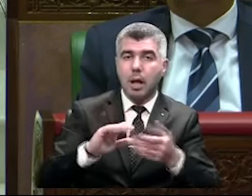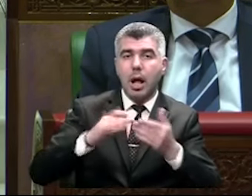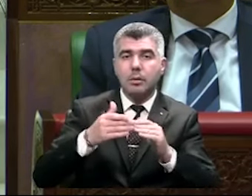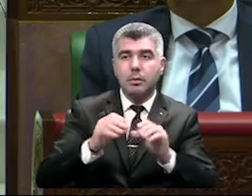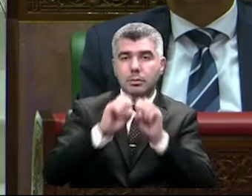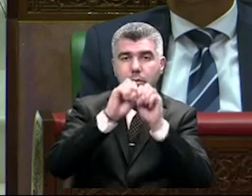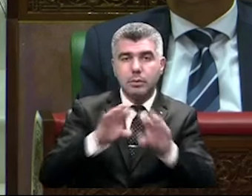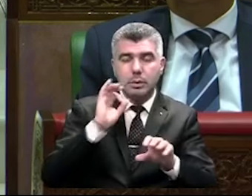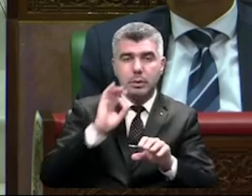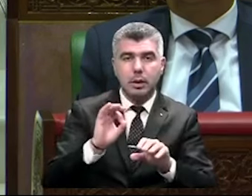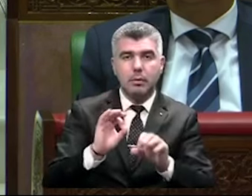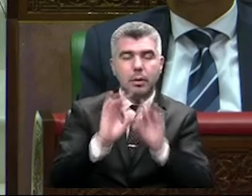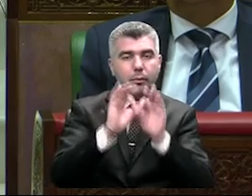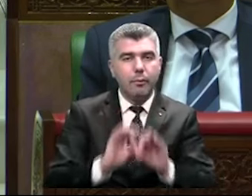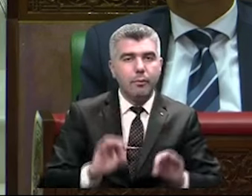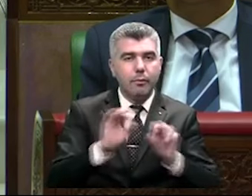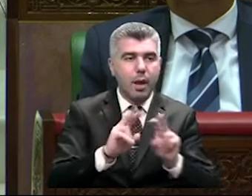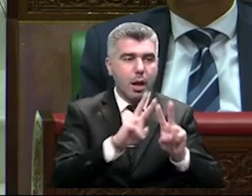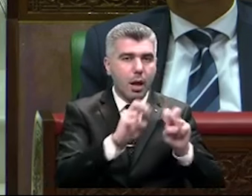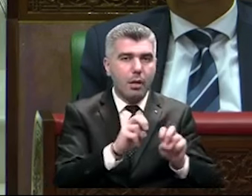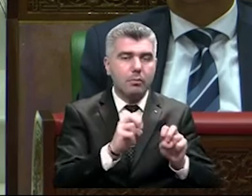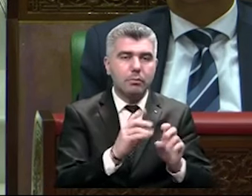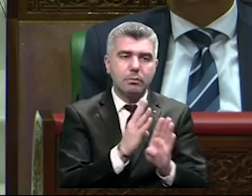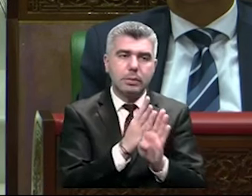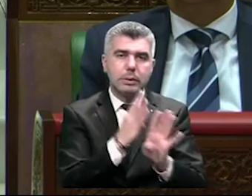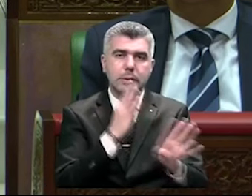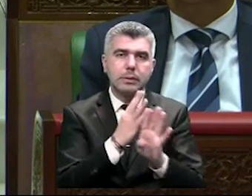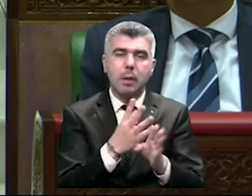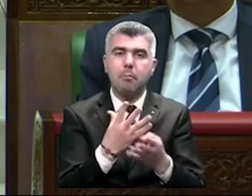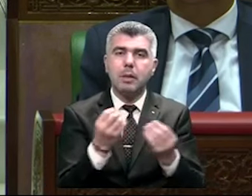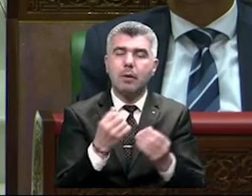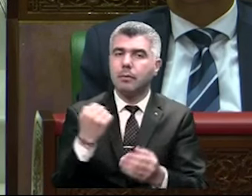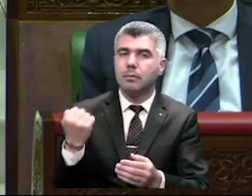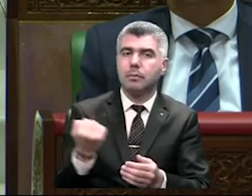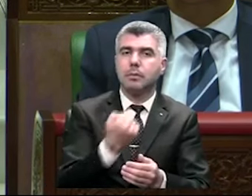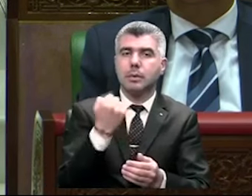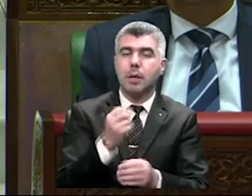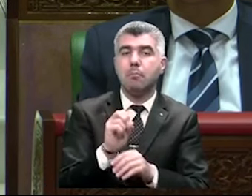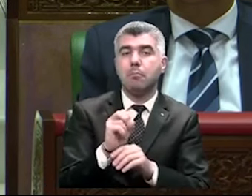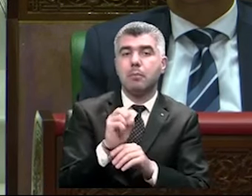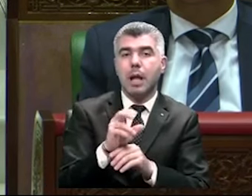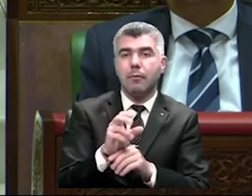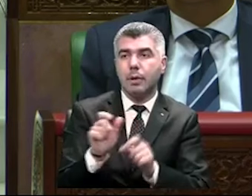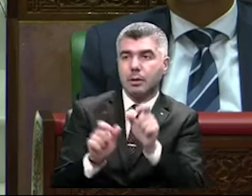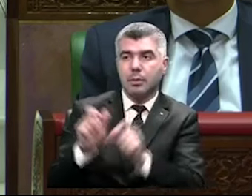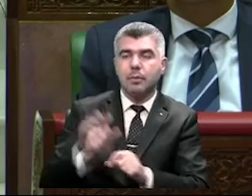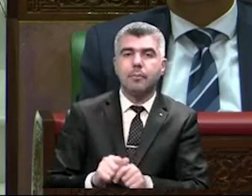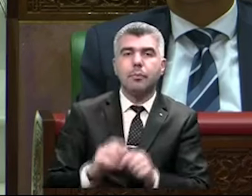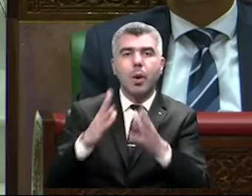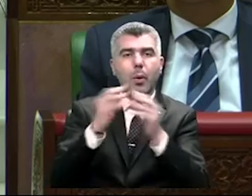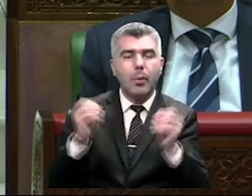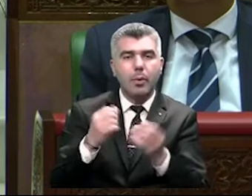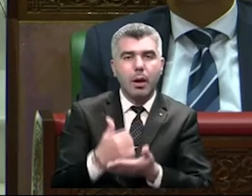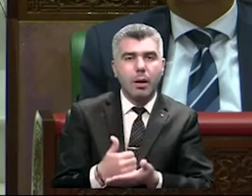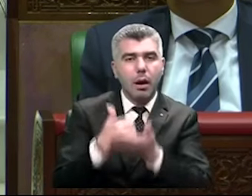مستوى كل من الخدمات والمراقبه مما ينتج عنه اكتضاض كبير وتاخر داخل المقطرات للمسافر والمسافرين غياب وضعف